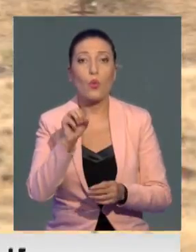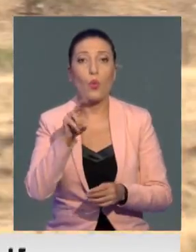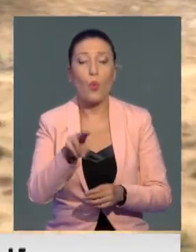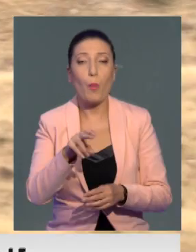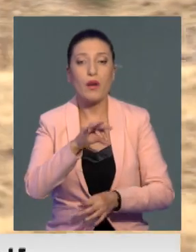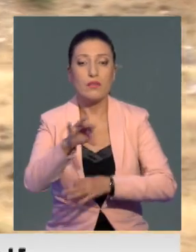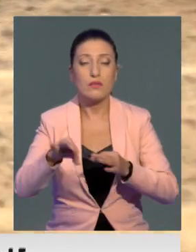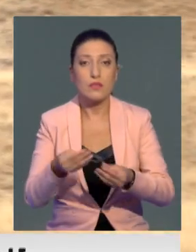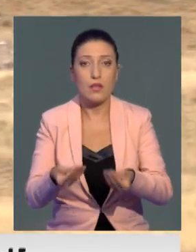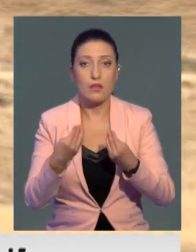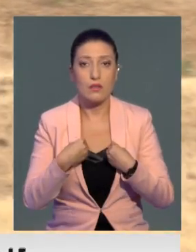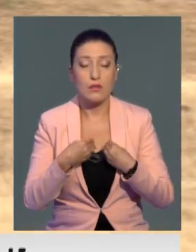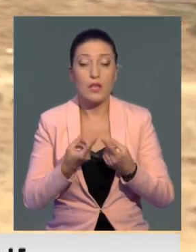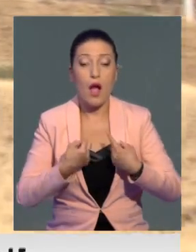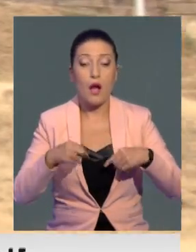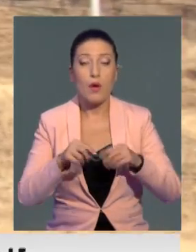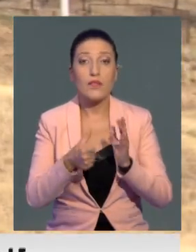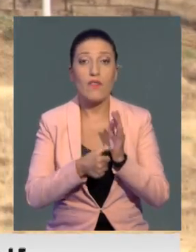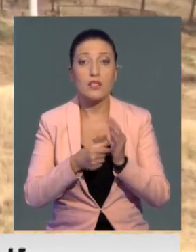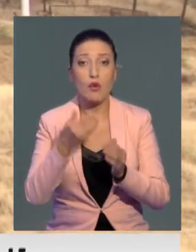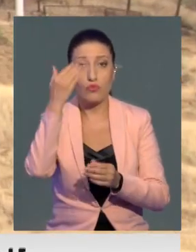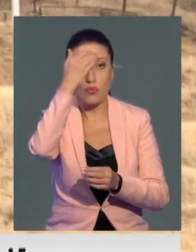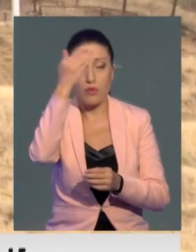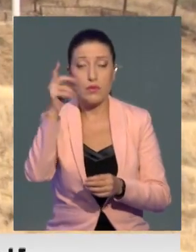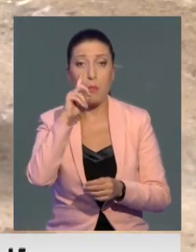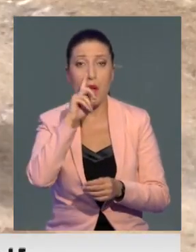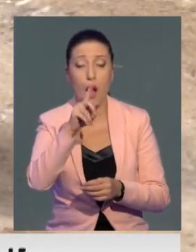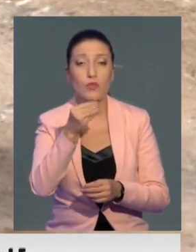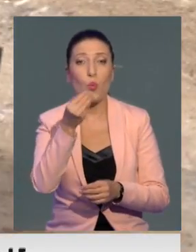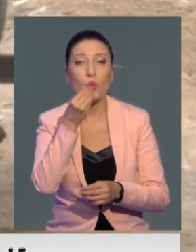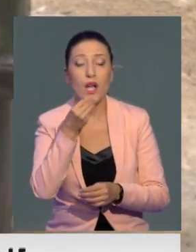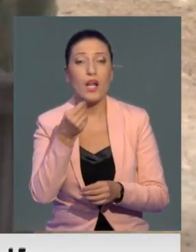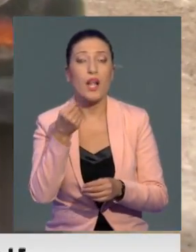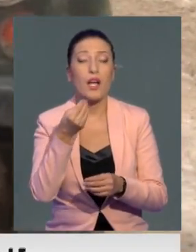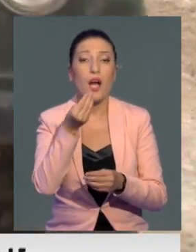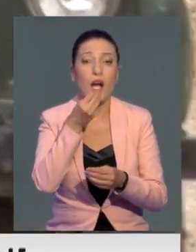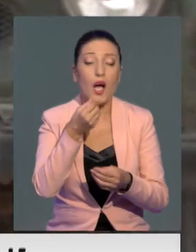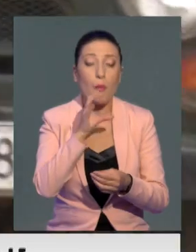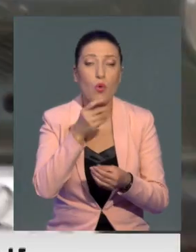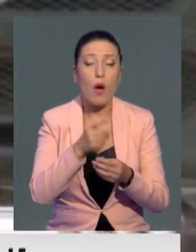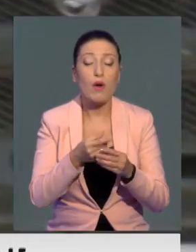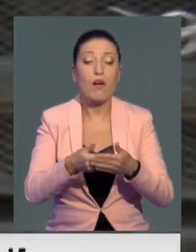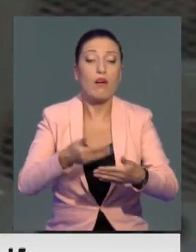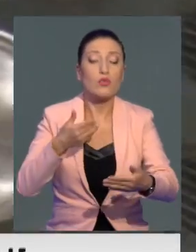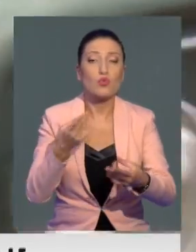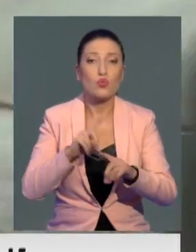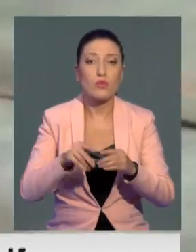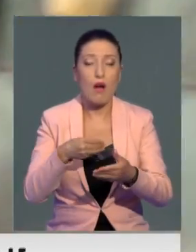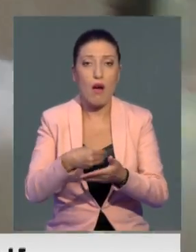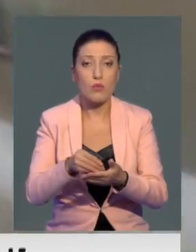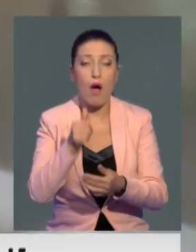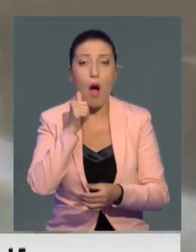ասֆալտի վրաժը։ Թաղամասի 600 բնակիչները մի ամսվա ուտելիքն ու խմելիքը ստիպված են նախորոք գնել։ Ամեն օր այս ճանապարհով